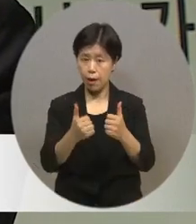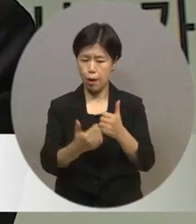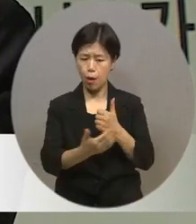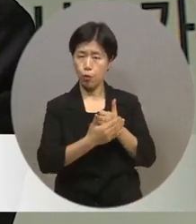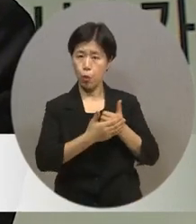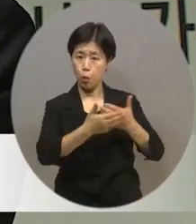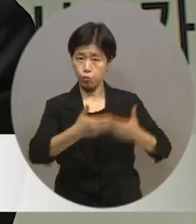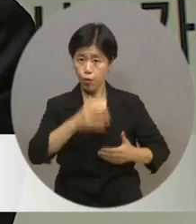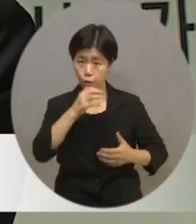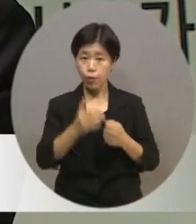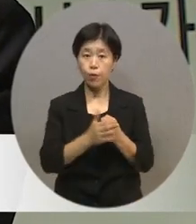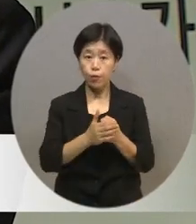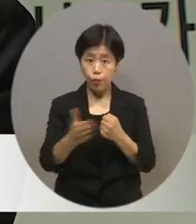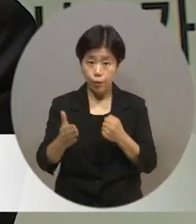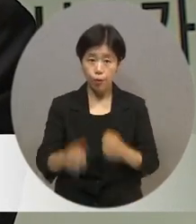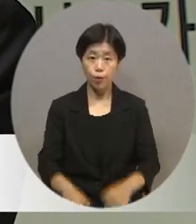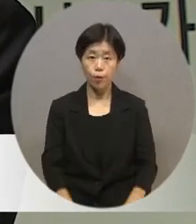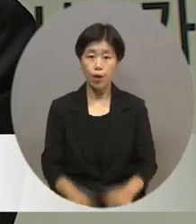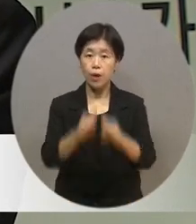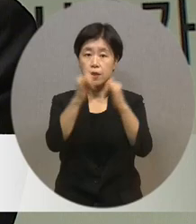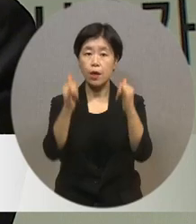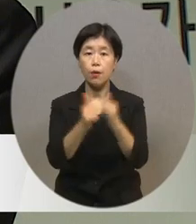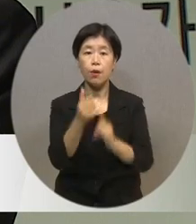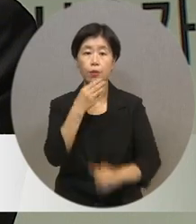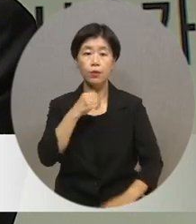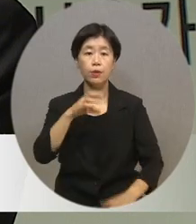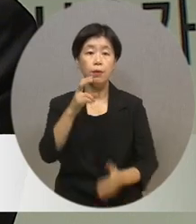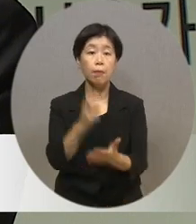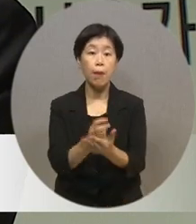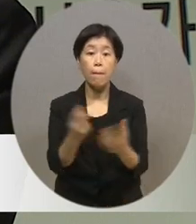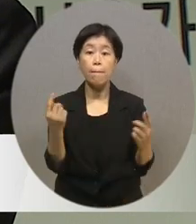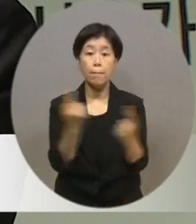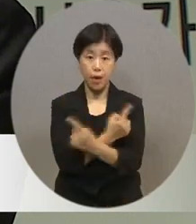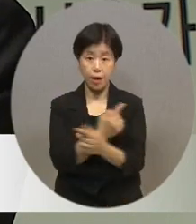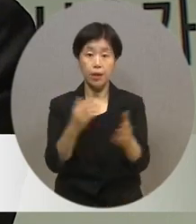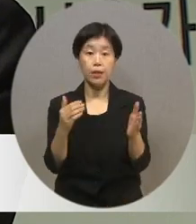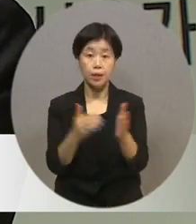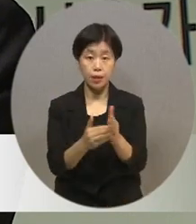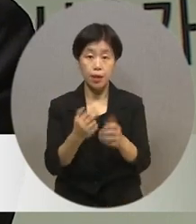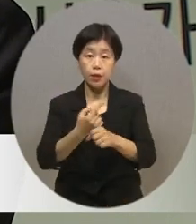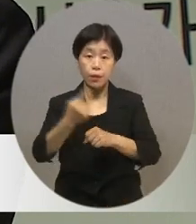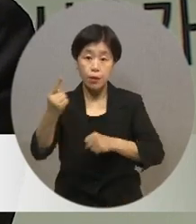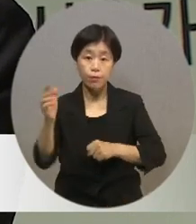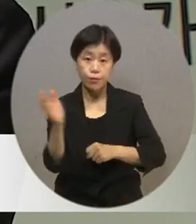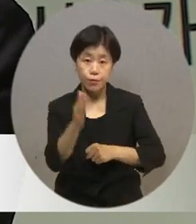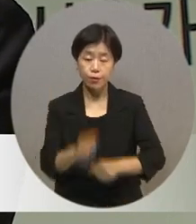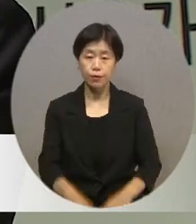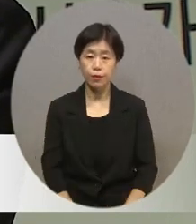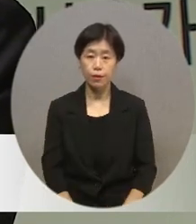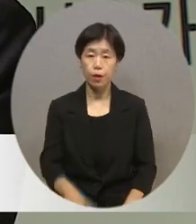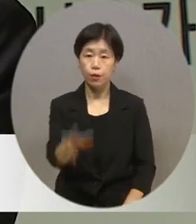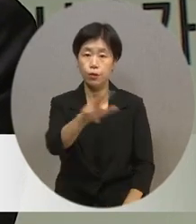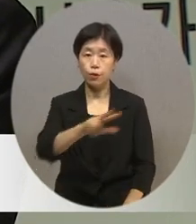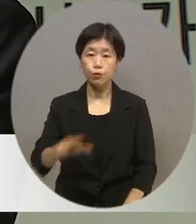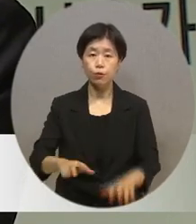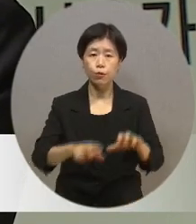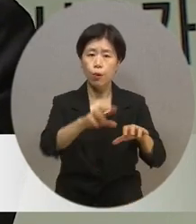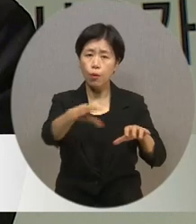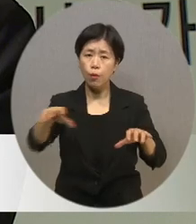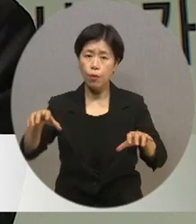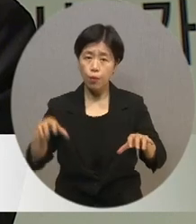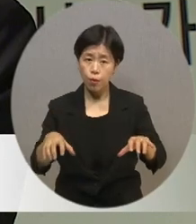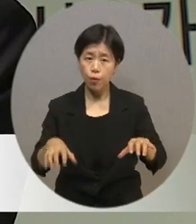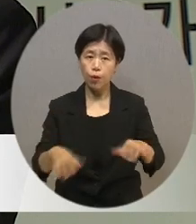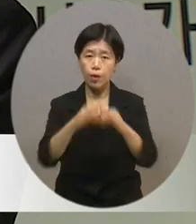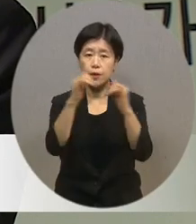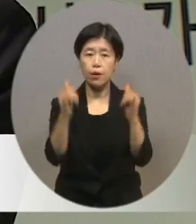도움으로 지난해 말 사회복지법이 개정되어 내년부터는 전국 모든